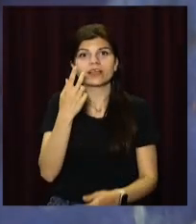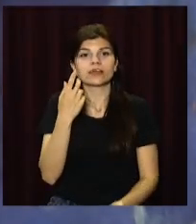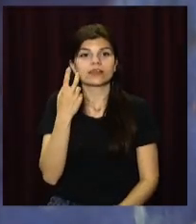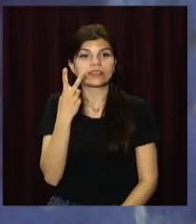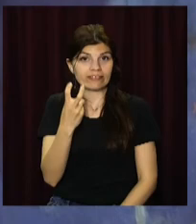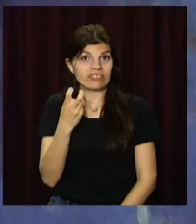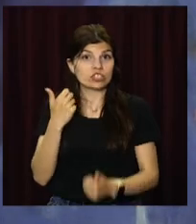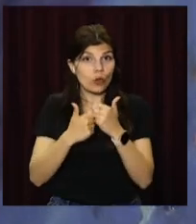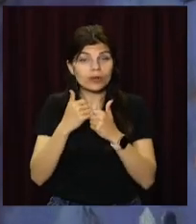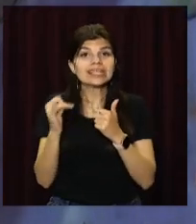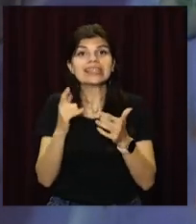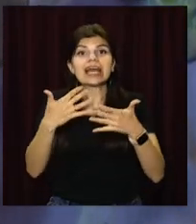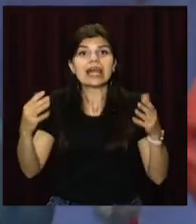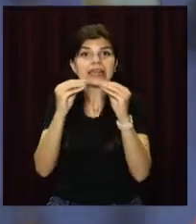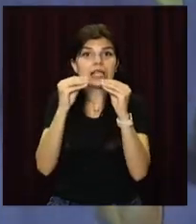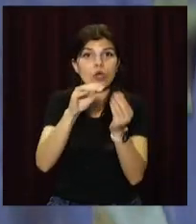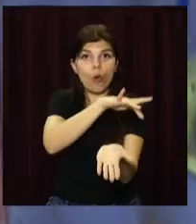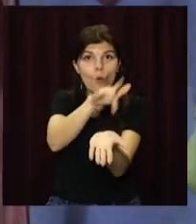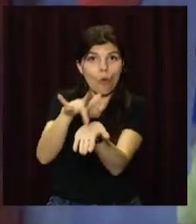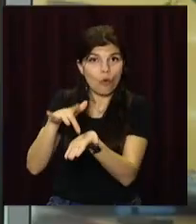200 спортсменів із 10 регіонів.